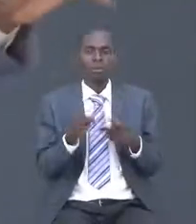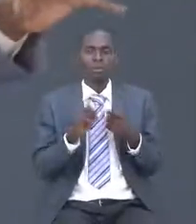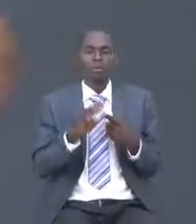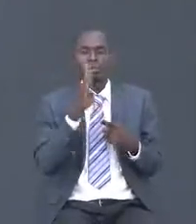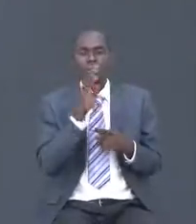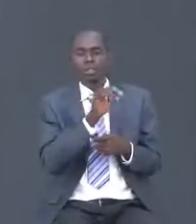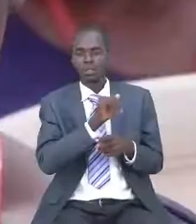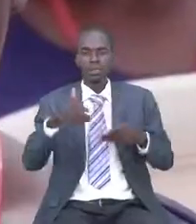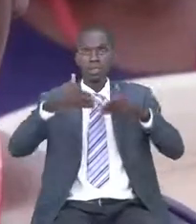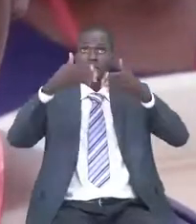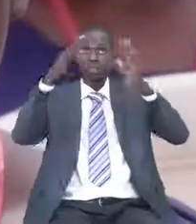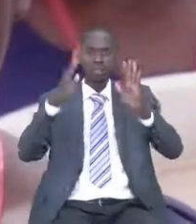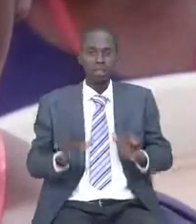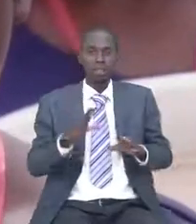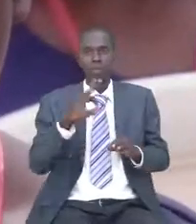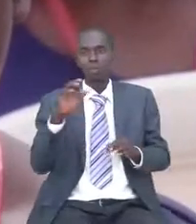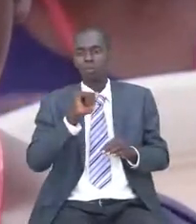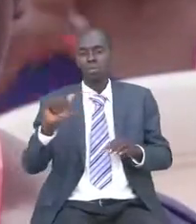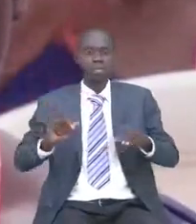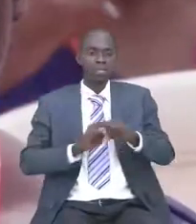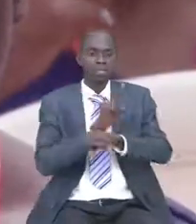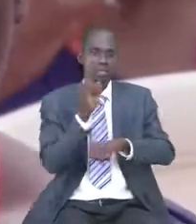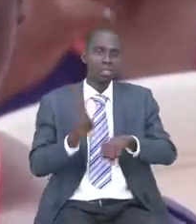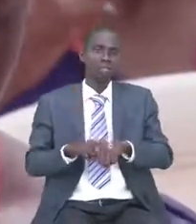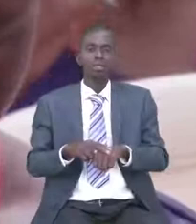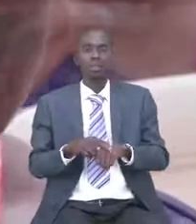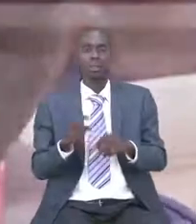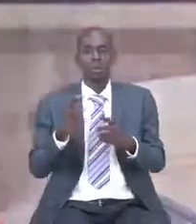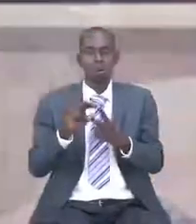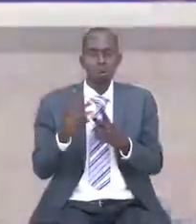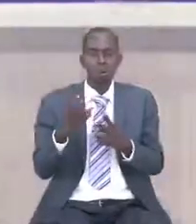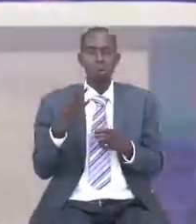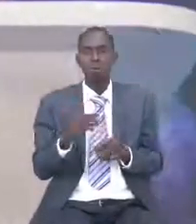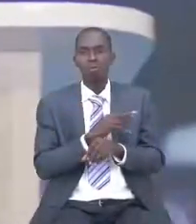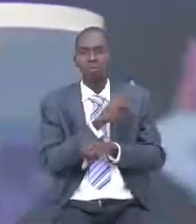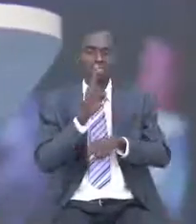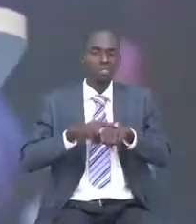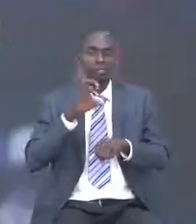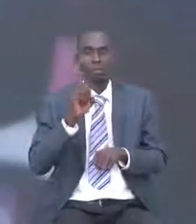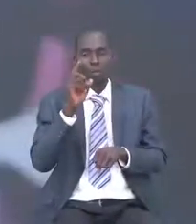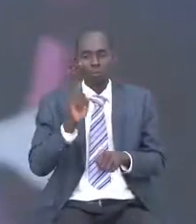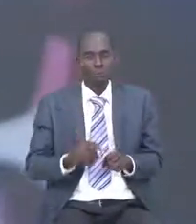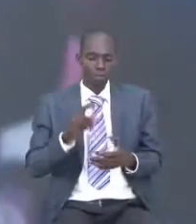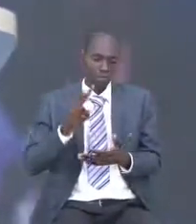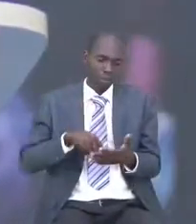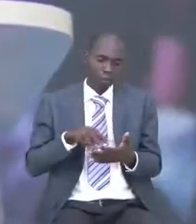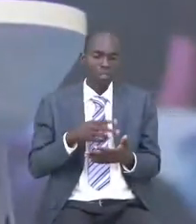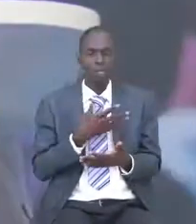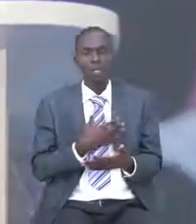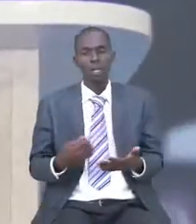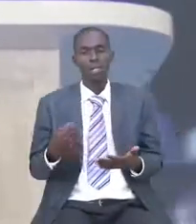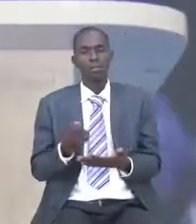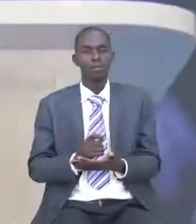Dieu envisage qu'il soit un premier ministre, un dirigeant des nations, il doit lire